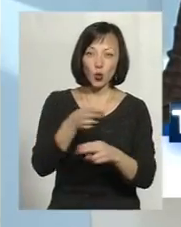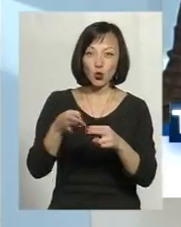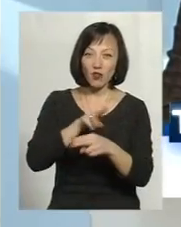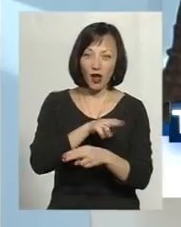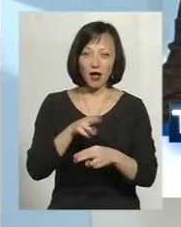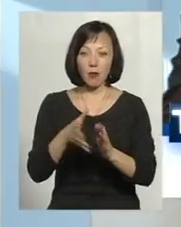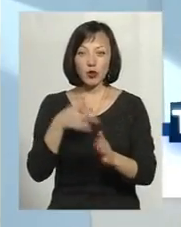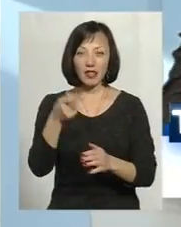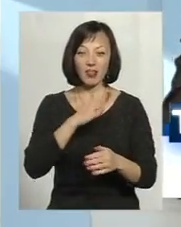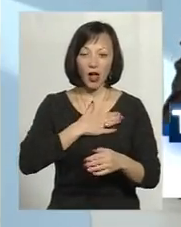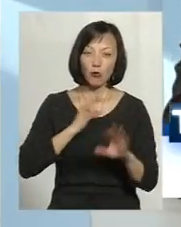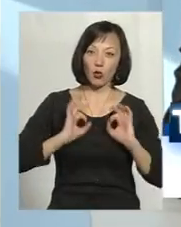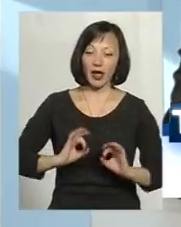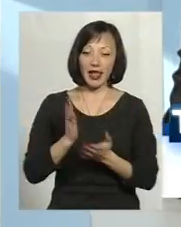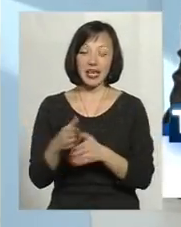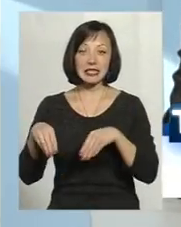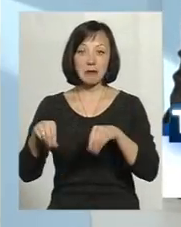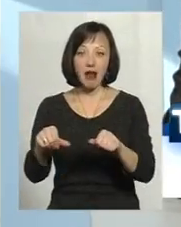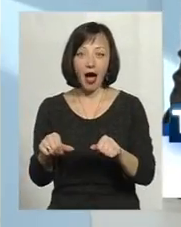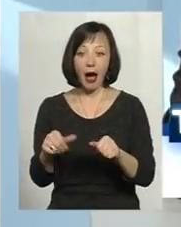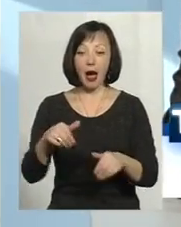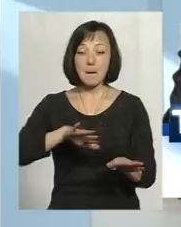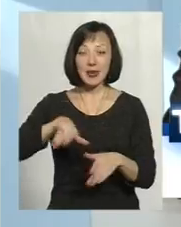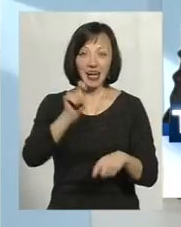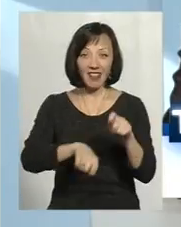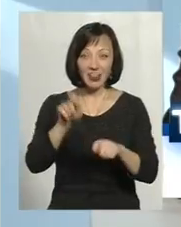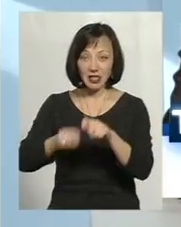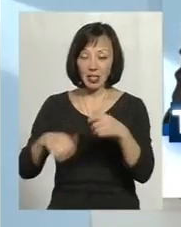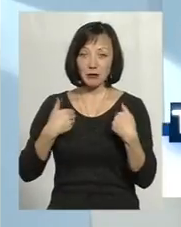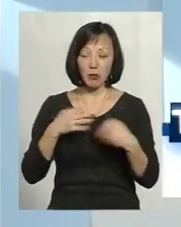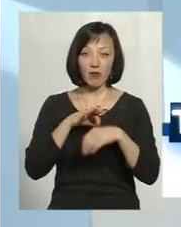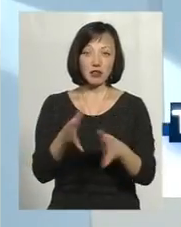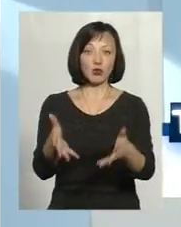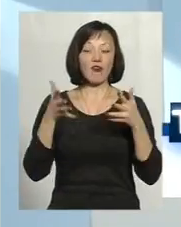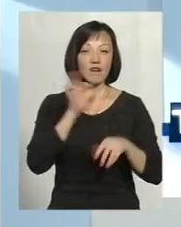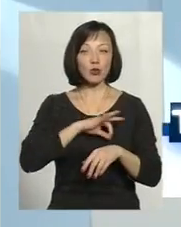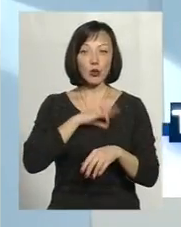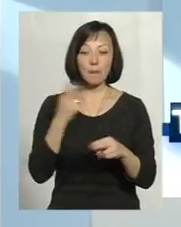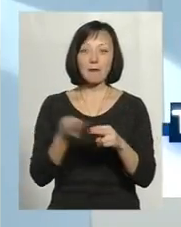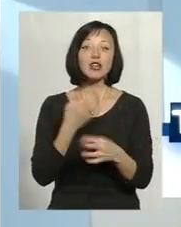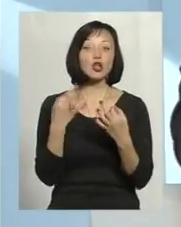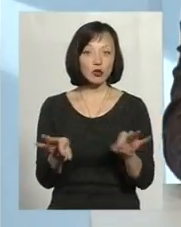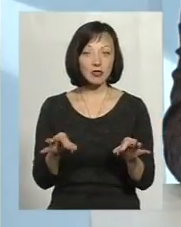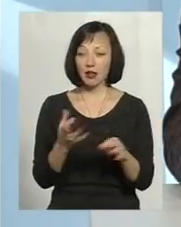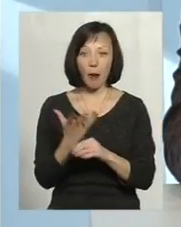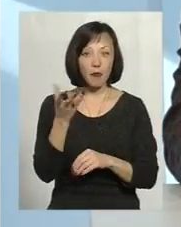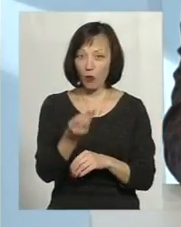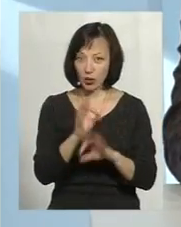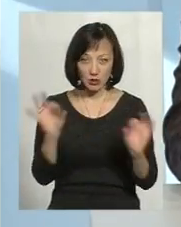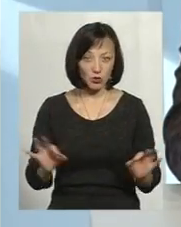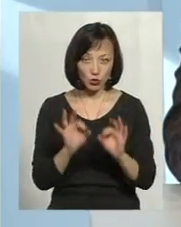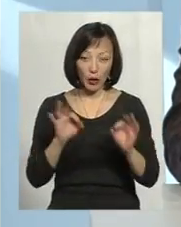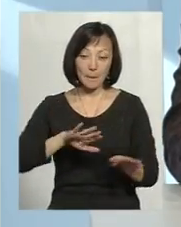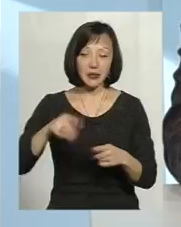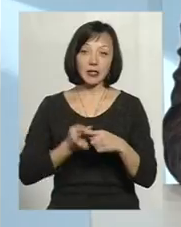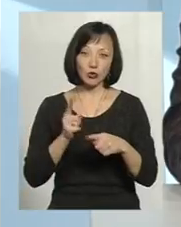і від прокуратури. Є земля, яка після інвентаризації, яку ми провели, з'ясувалась, використовується без договору. За неї не платиться.